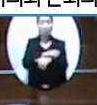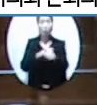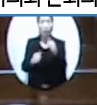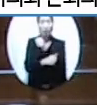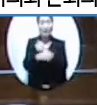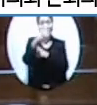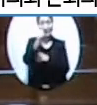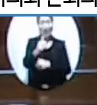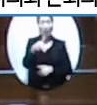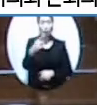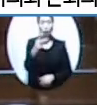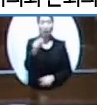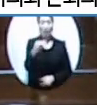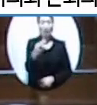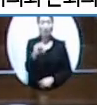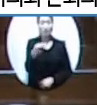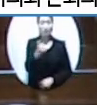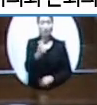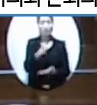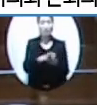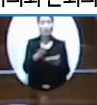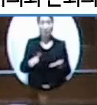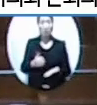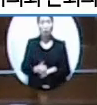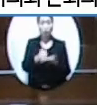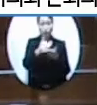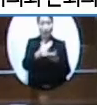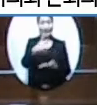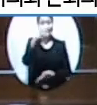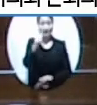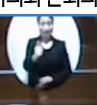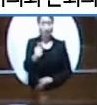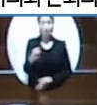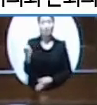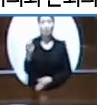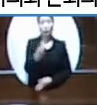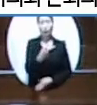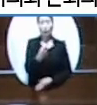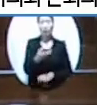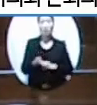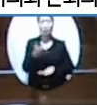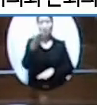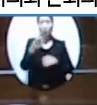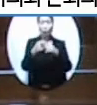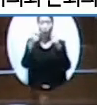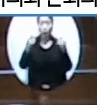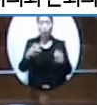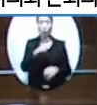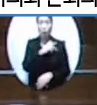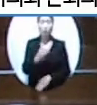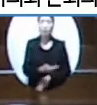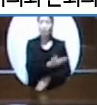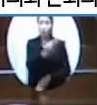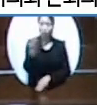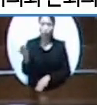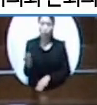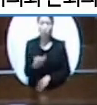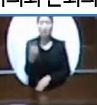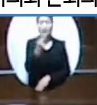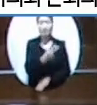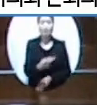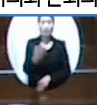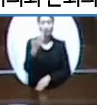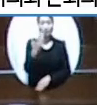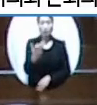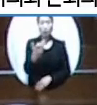예산결산특별위원회 위원장 조다근 의원입니다. 존경하는 정선 의장님 그리고 선배 동료위원 여러분,